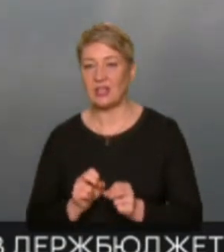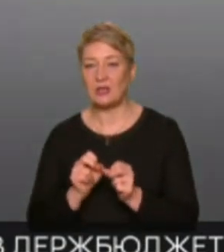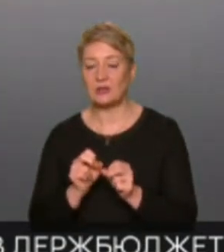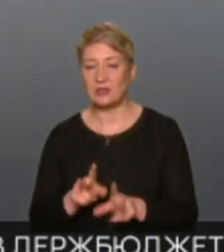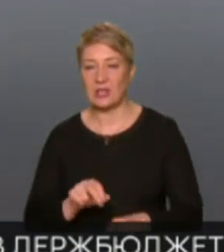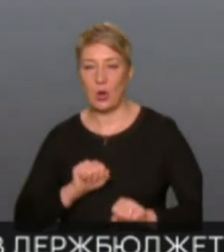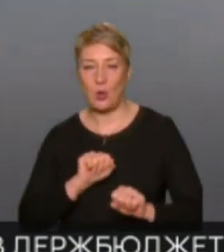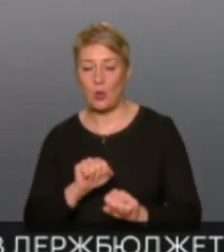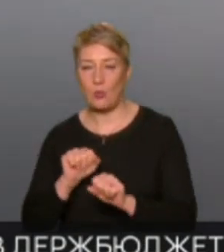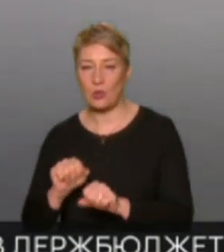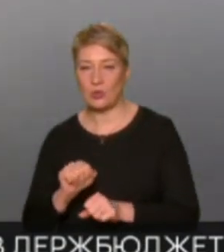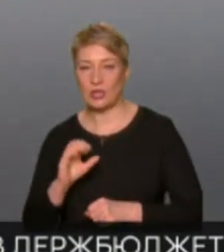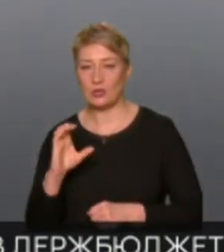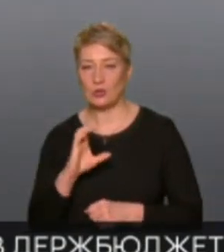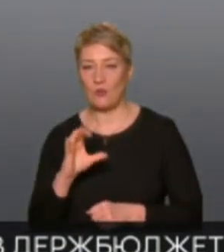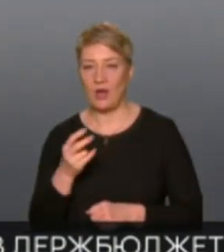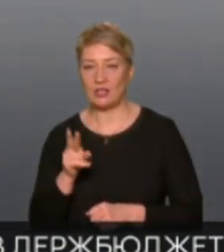обороні Словаччини.